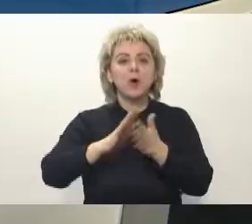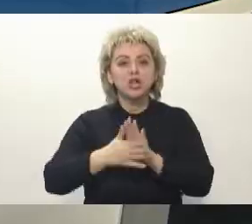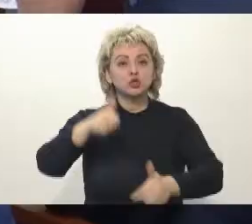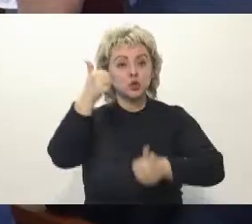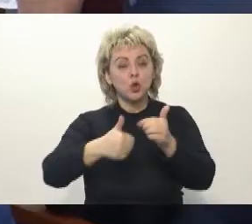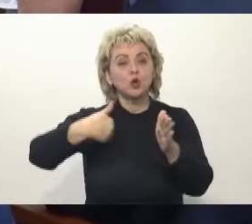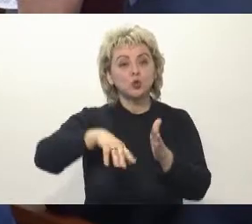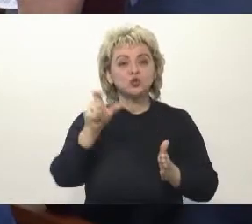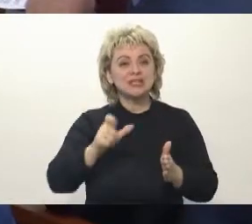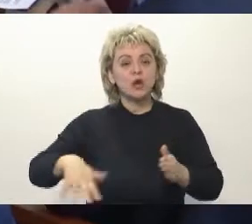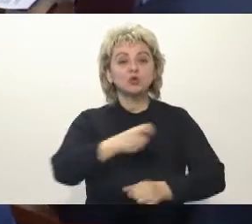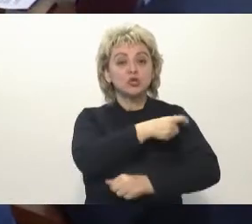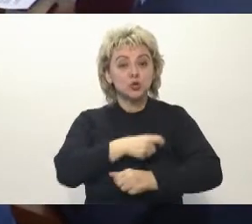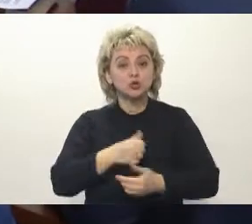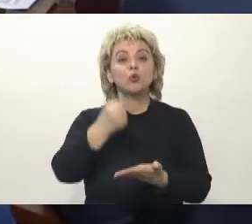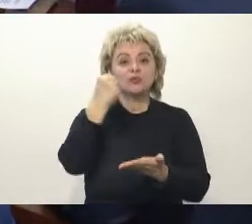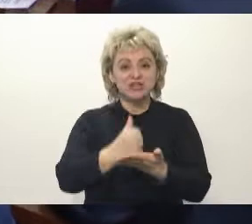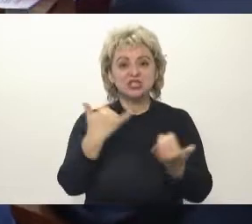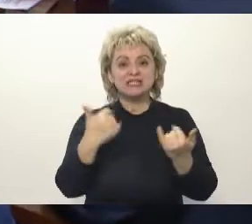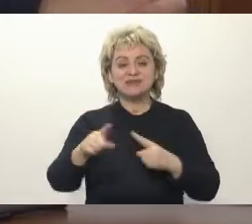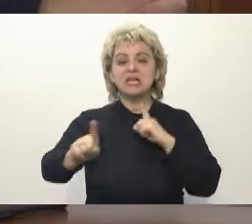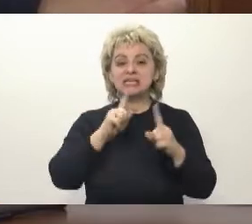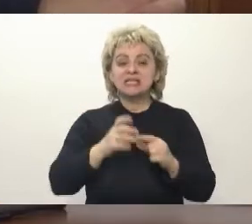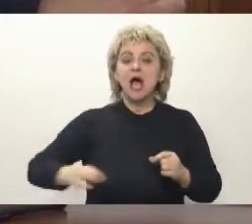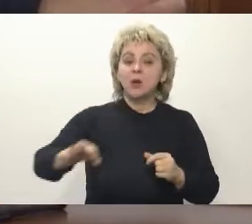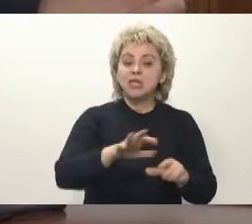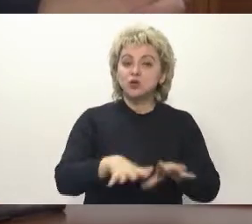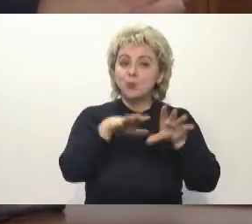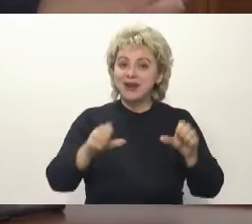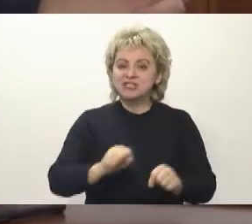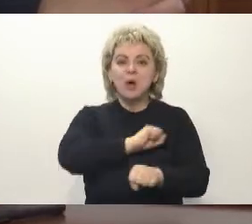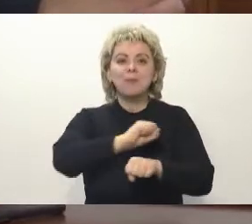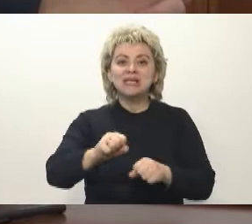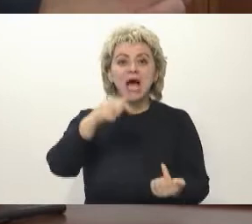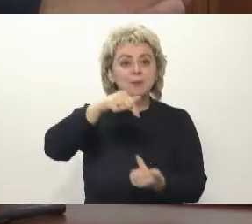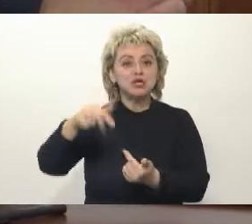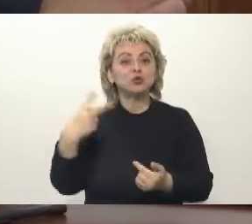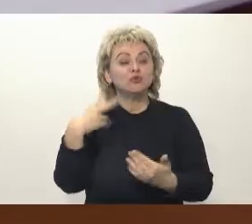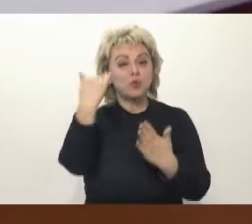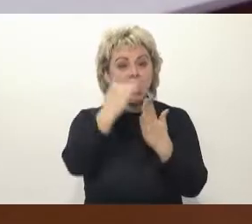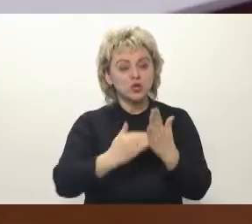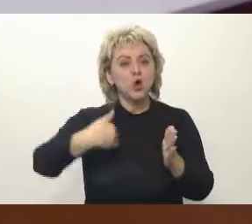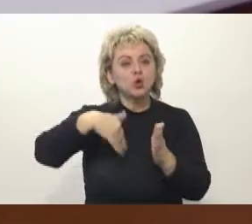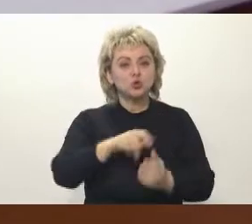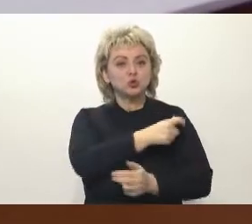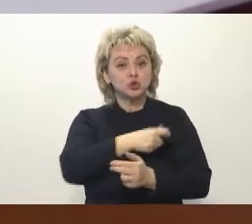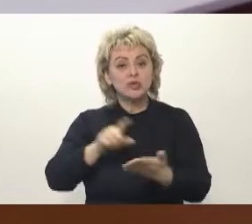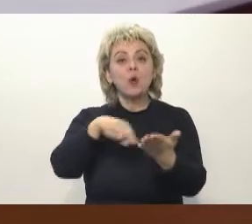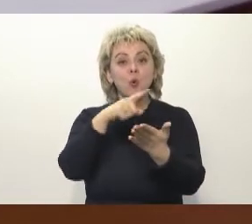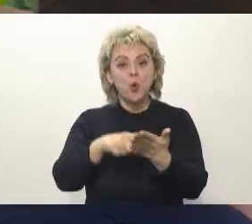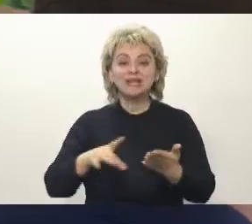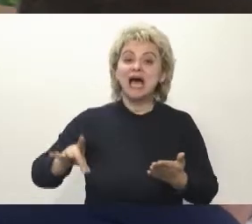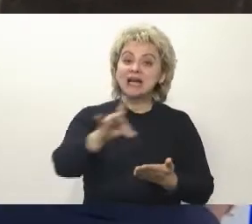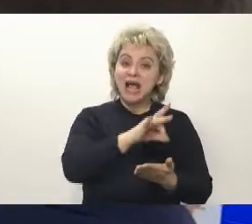о конкурсе «Лучший народный дружинник» утвердили сегодня на заседании областного правительства. Победители определят по двум категориям – «Лучший дружинник города»